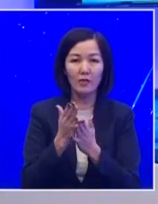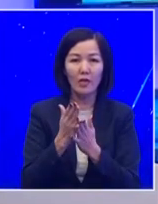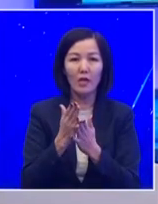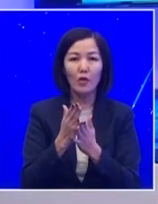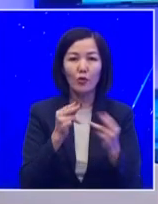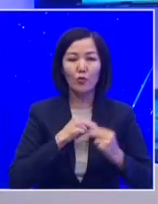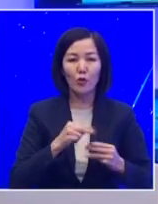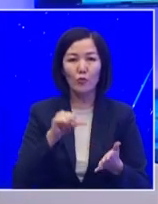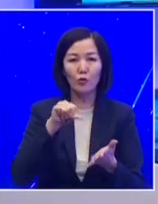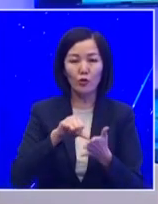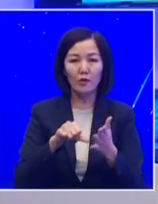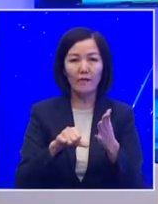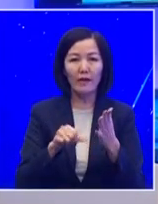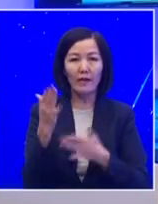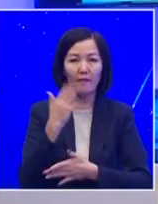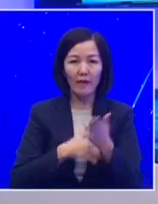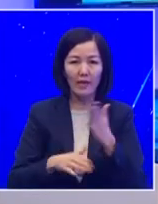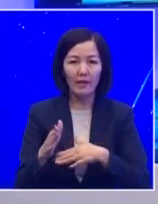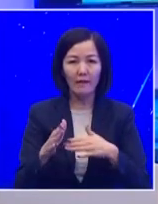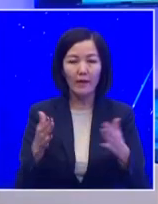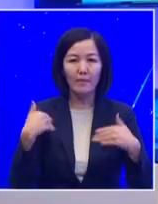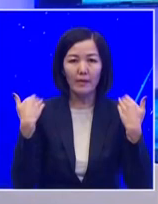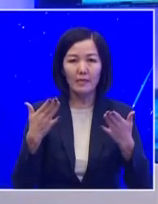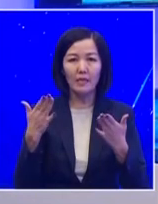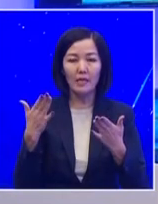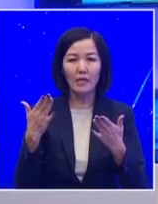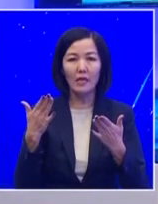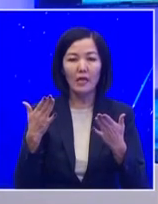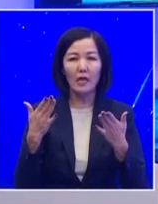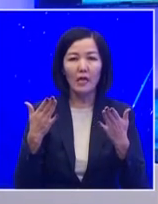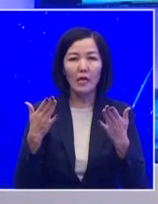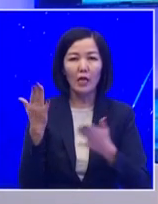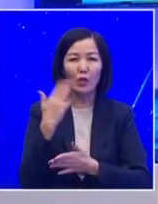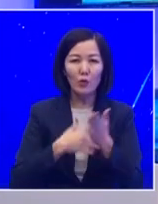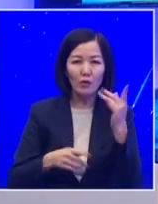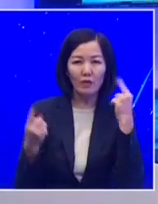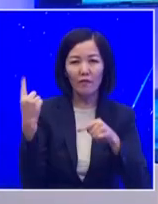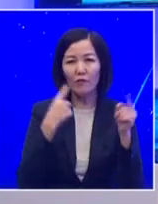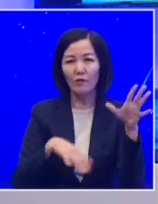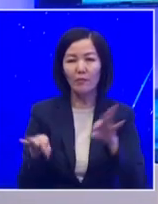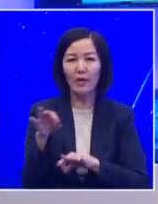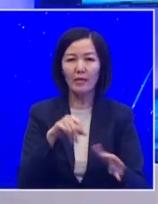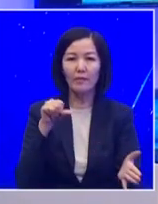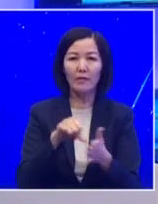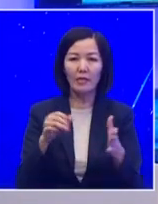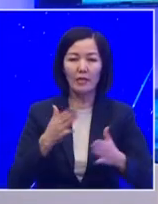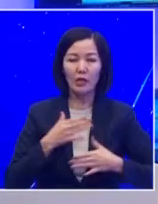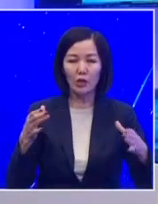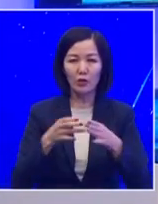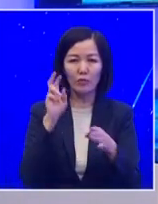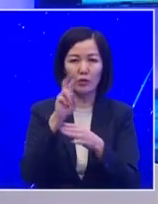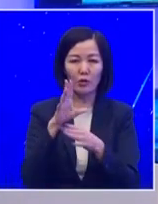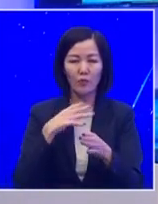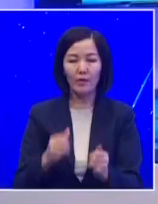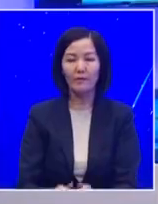социума, но и трудоустройство инвалидов. В презентации инклюзивного творческого проекта приняла участие и наша